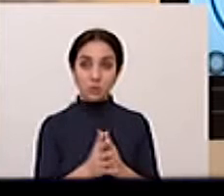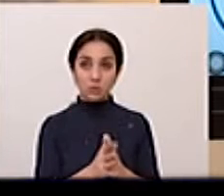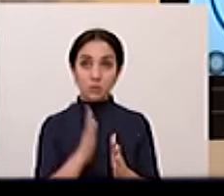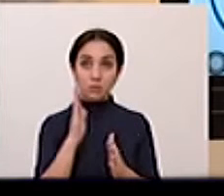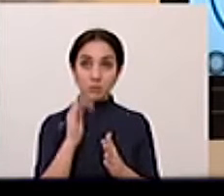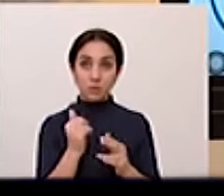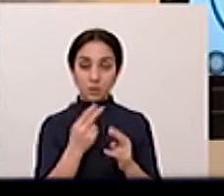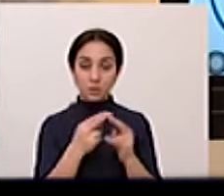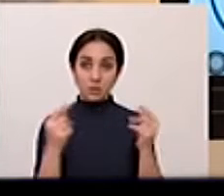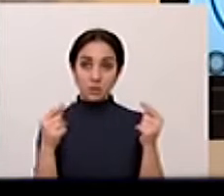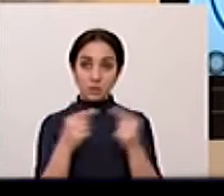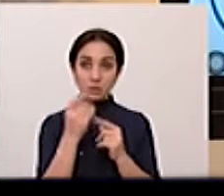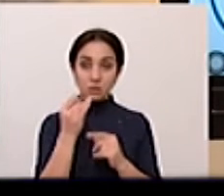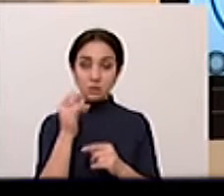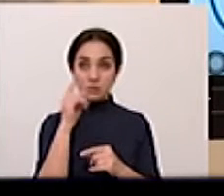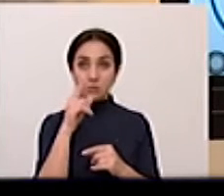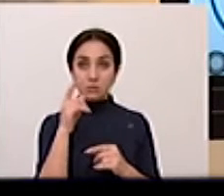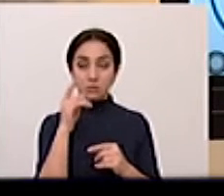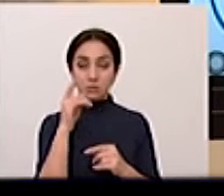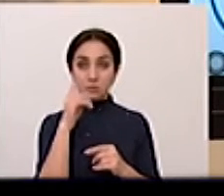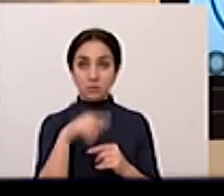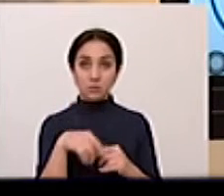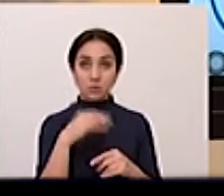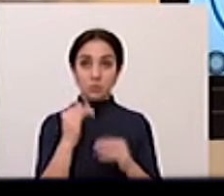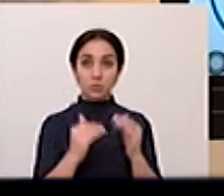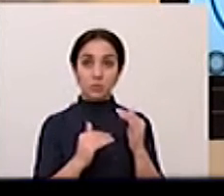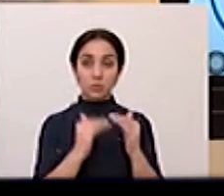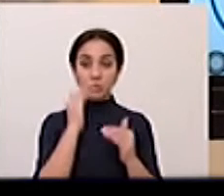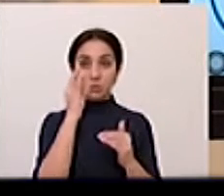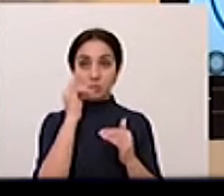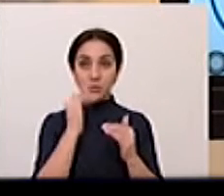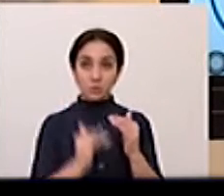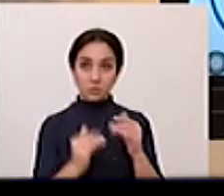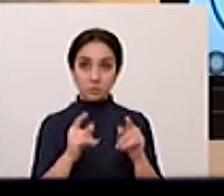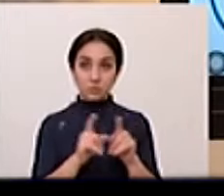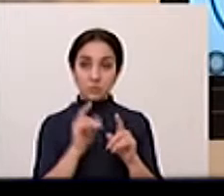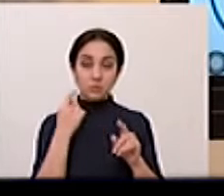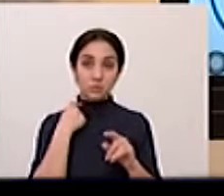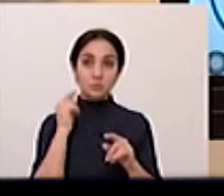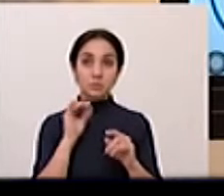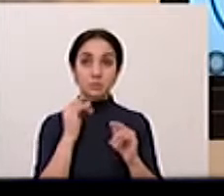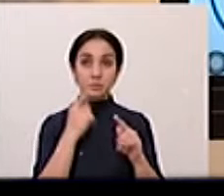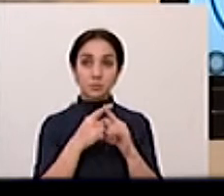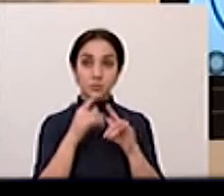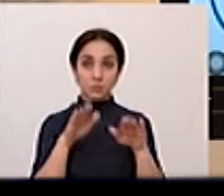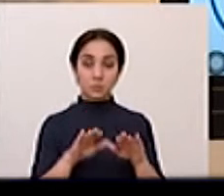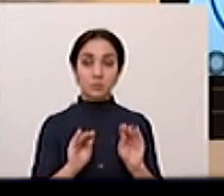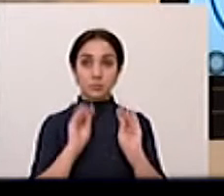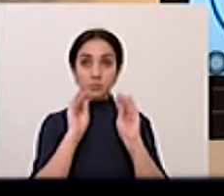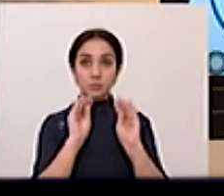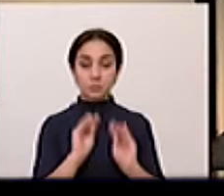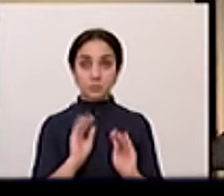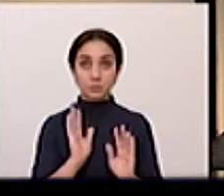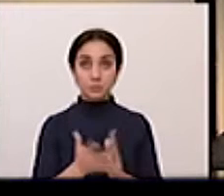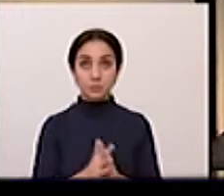Va aniq integralning yuqori hamda quyi chegaradagi qiymatlarini x ning o'rniga qo'yib